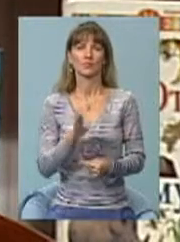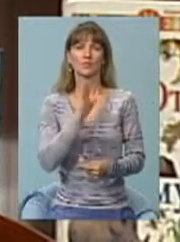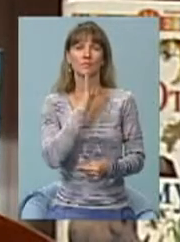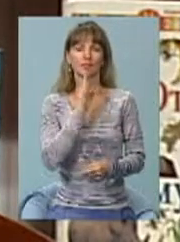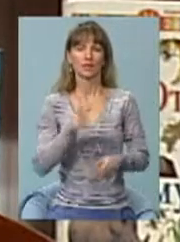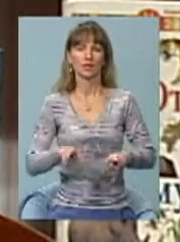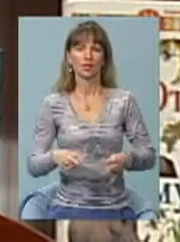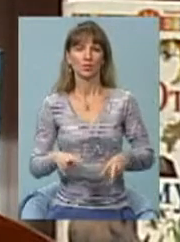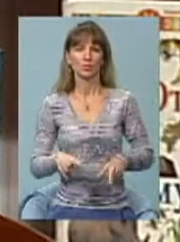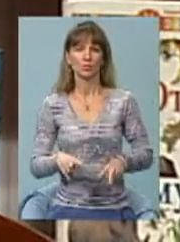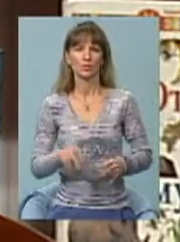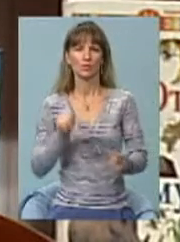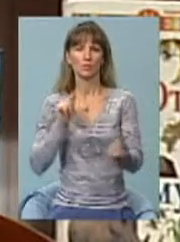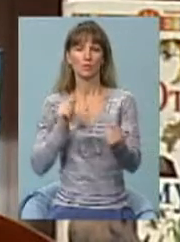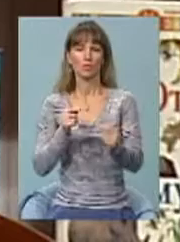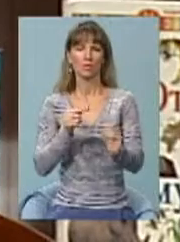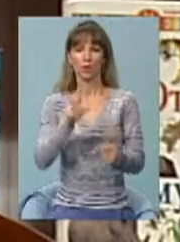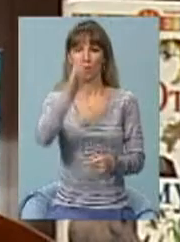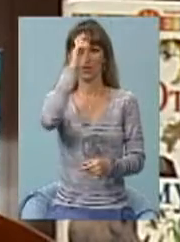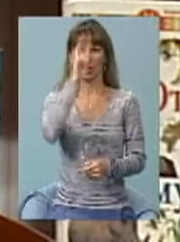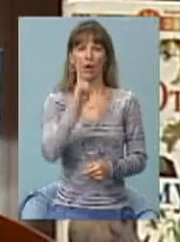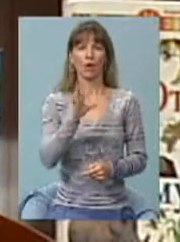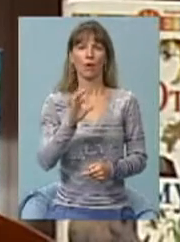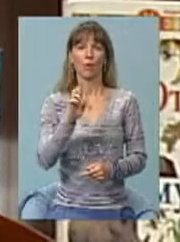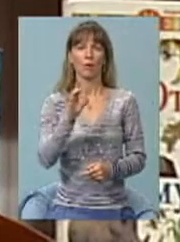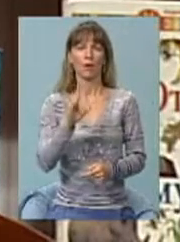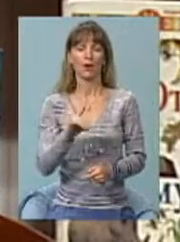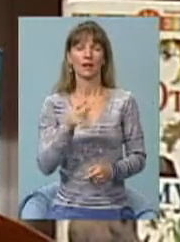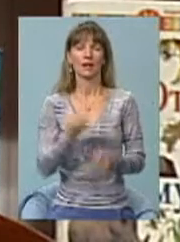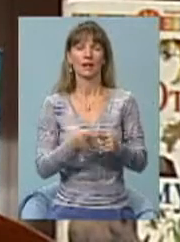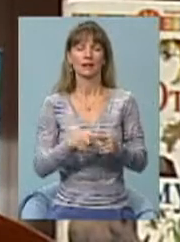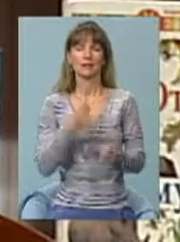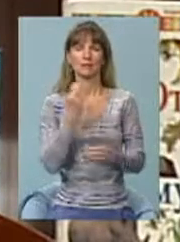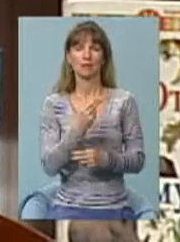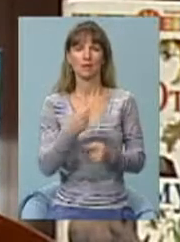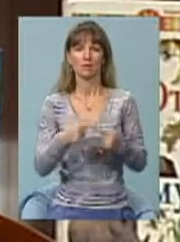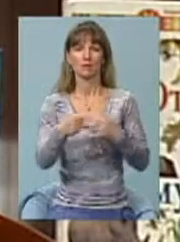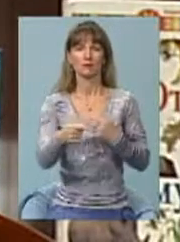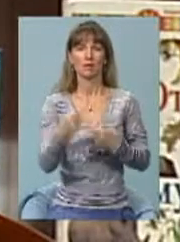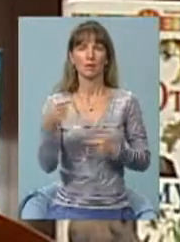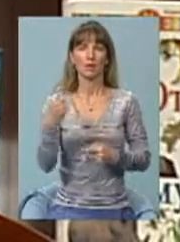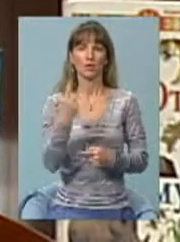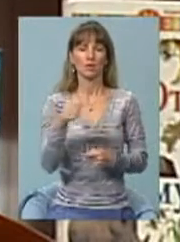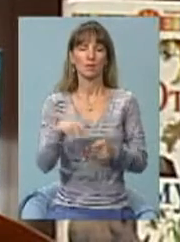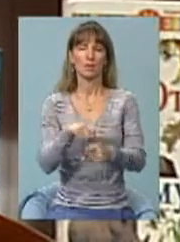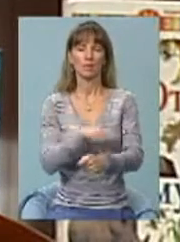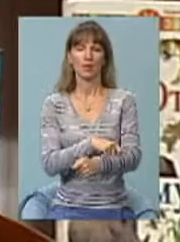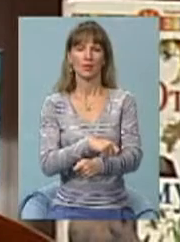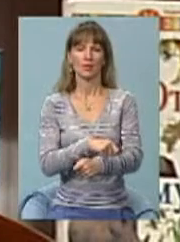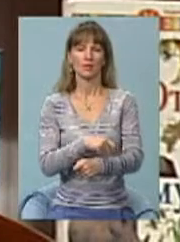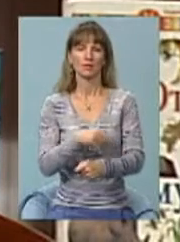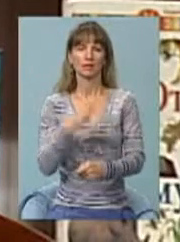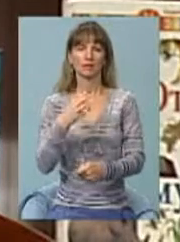танцуют напротив королевских кобр, и эти змеи находятся на расстоянии всего 1,5 метра с